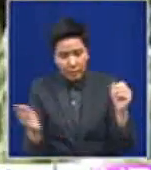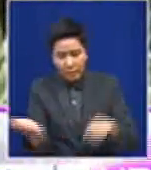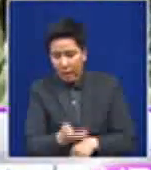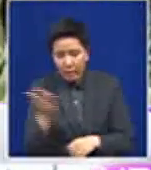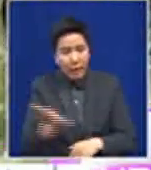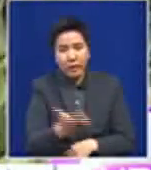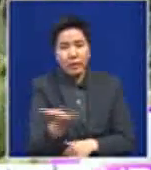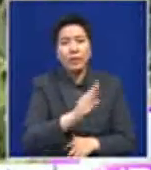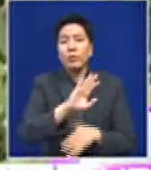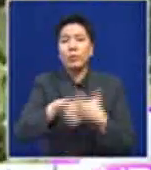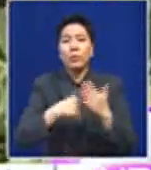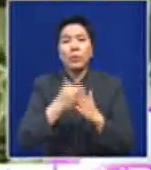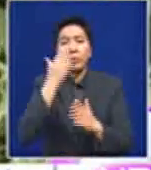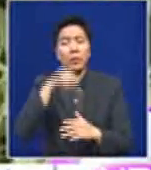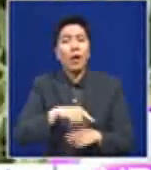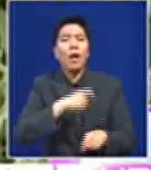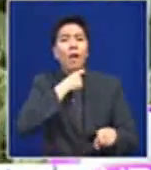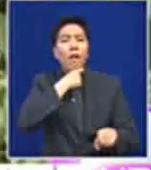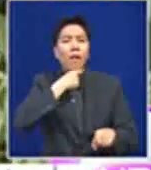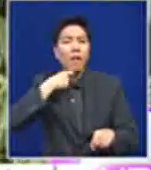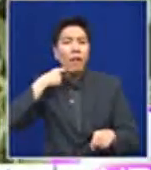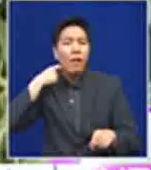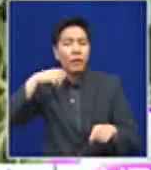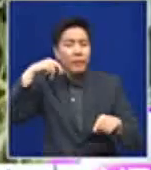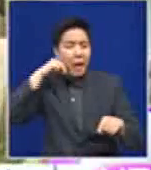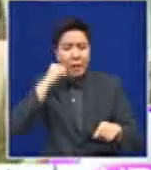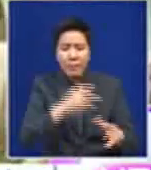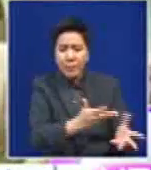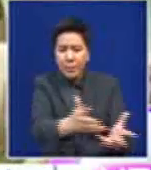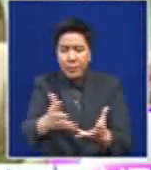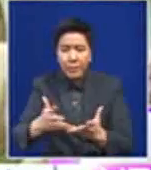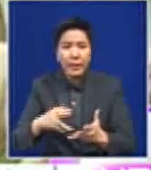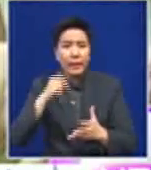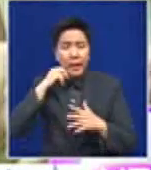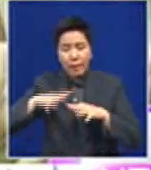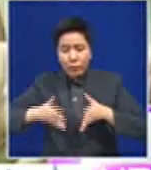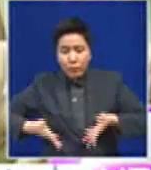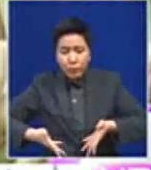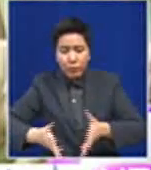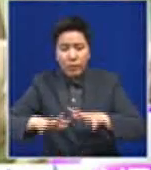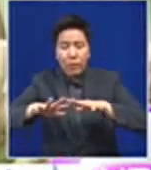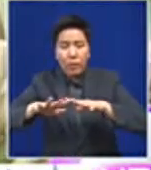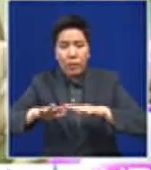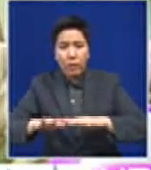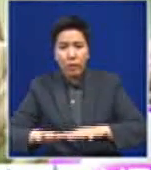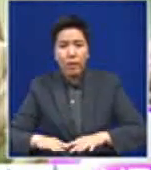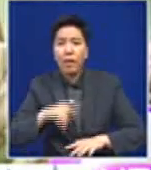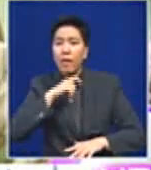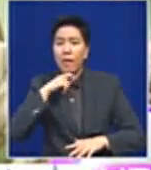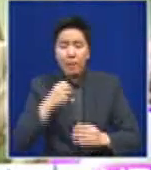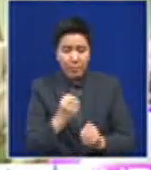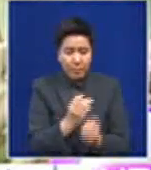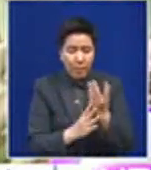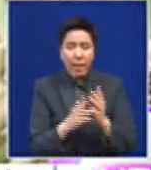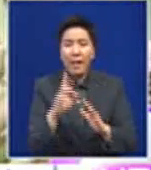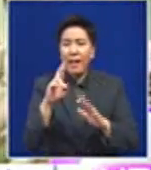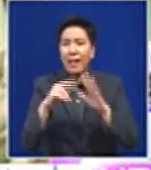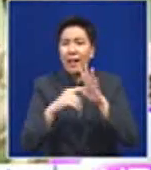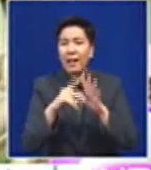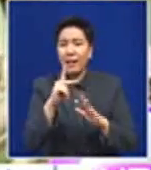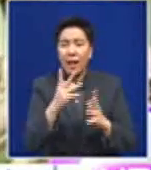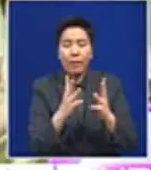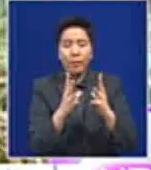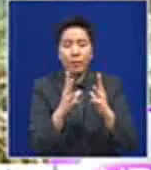ทิ้งหลังภัยแล้งคุกคามพื้นที่รุนแรงเพิ่มมากขึ้นน้ำในคลองสาธารณะแห้งขอดต้นรักที่ปลูกไว้จำนวนมากยื